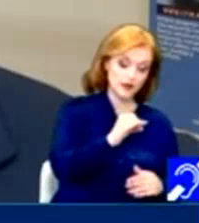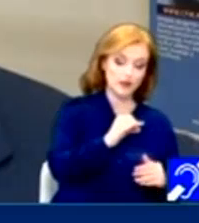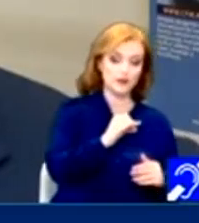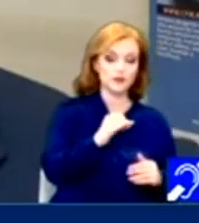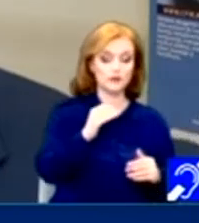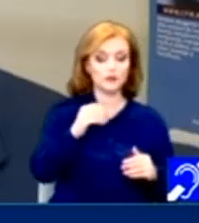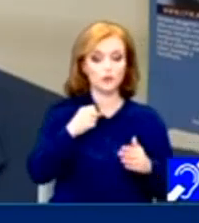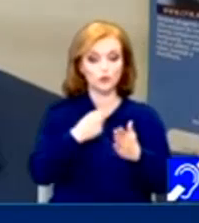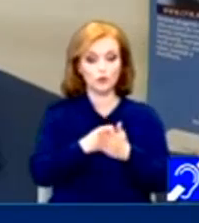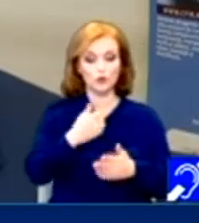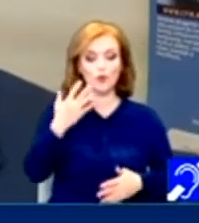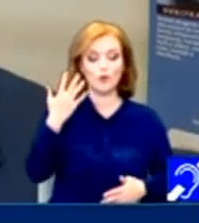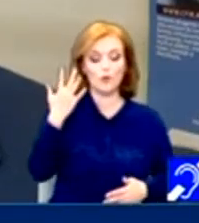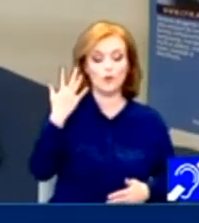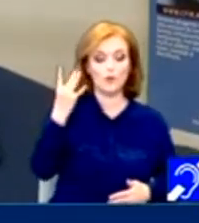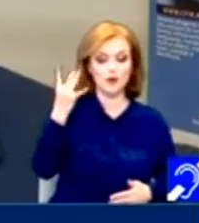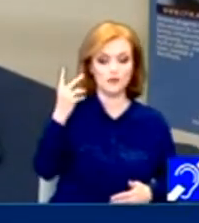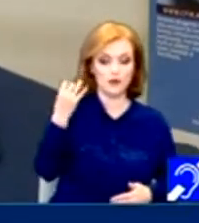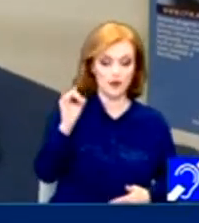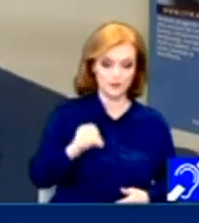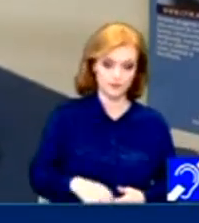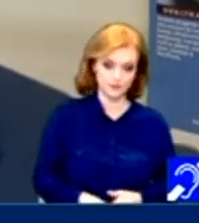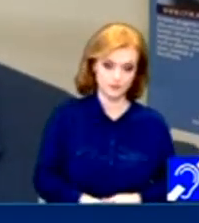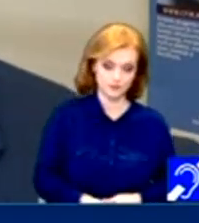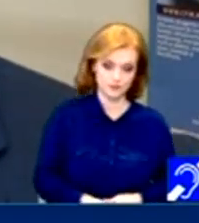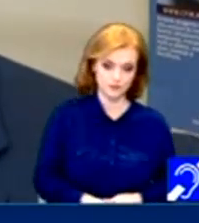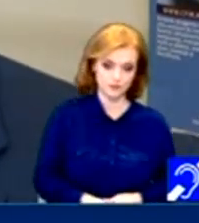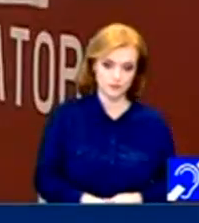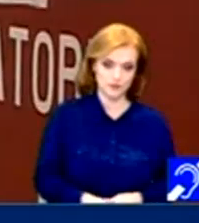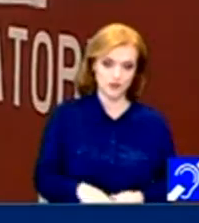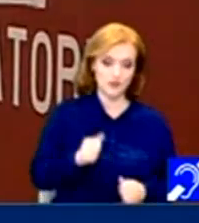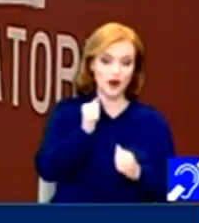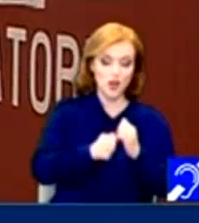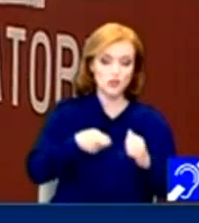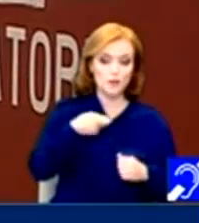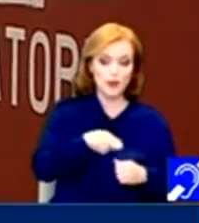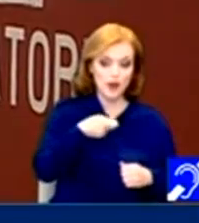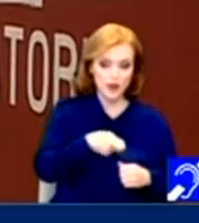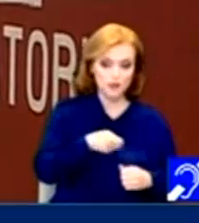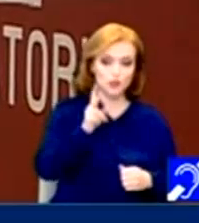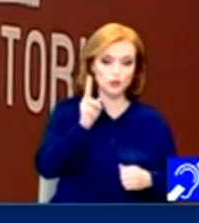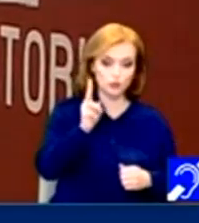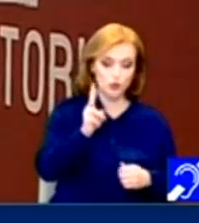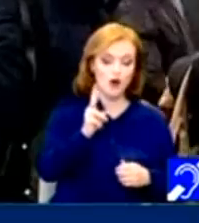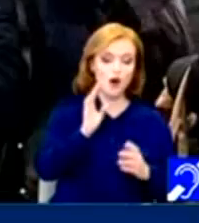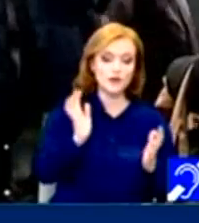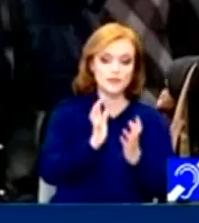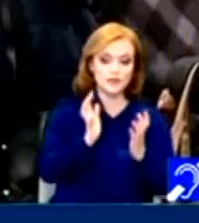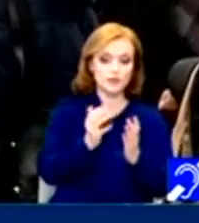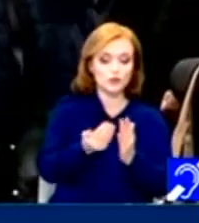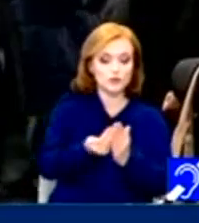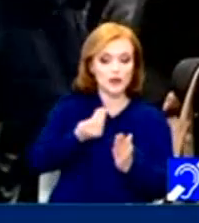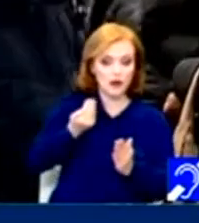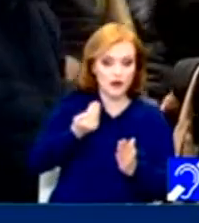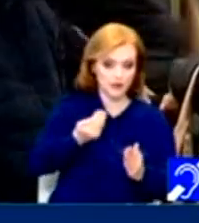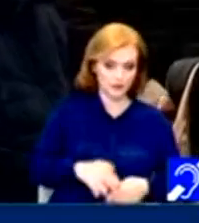bani la 5 lei, deci o creștere cu 1 leu și 10 bani pentru fiecare etichet rezervat. Tarifele se ajustează în funcție de rata inflației. Se